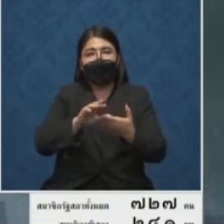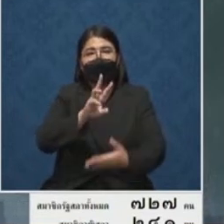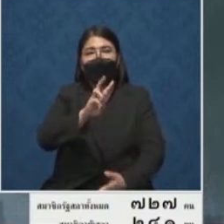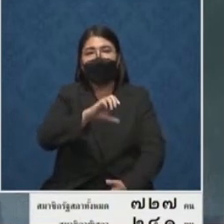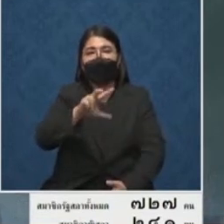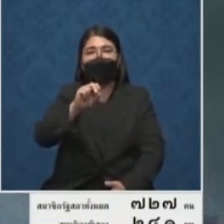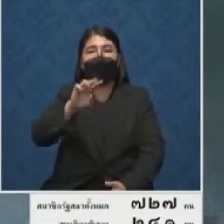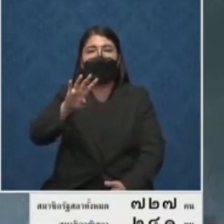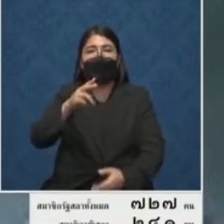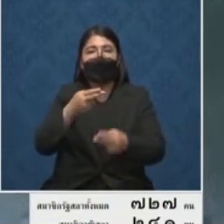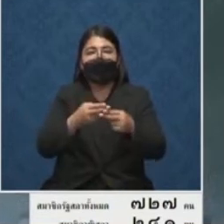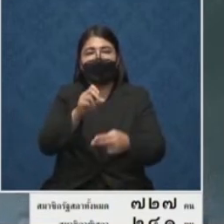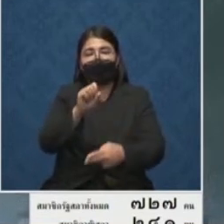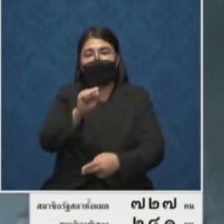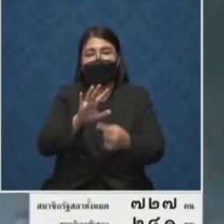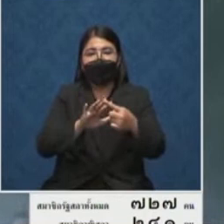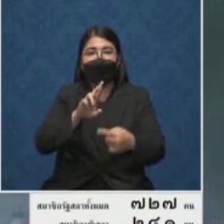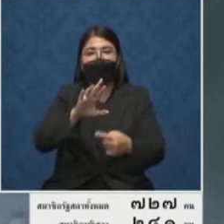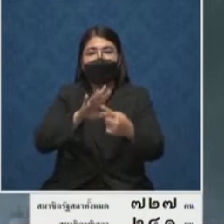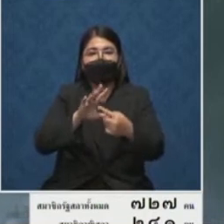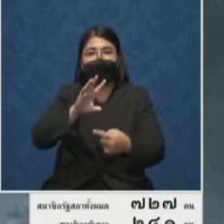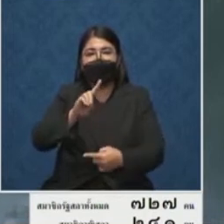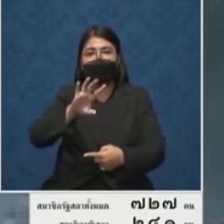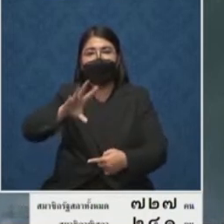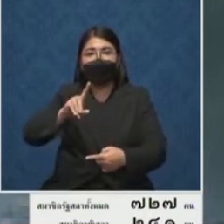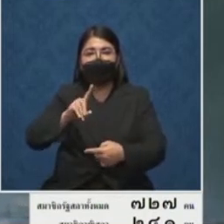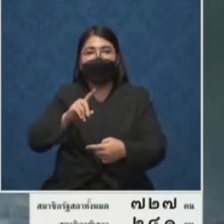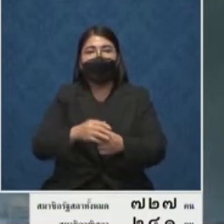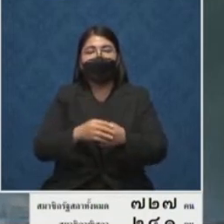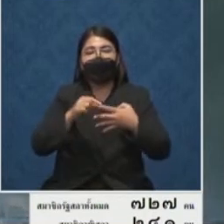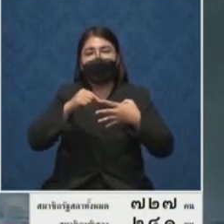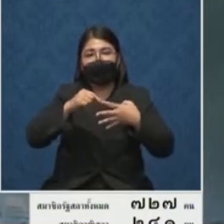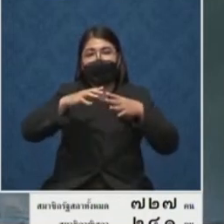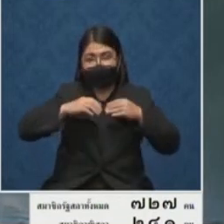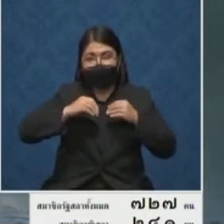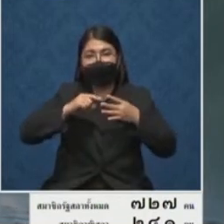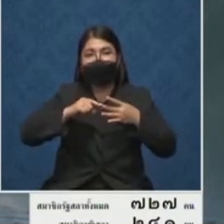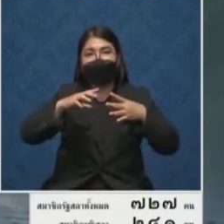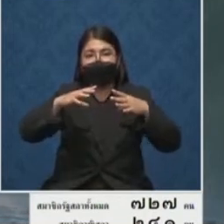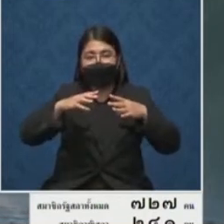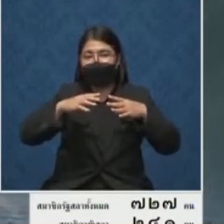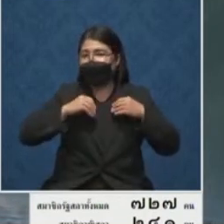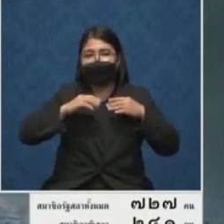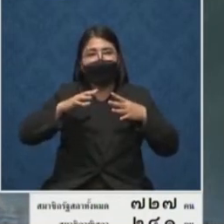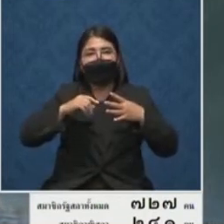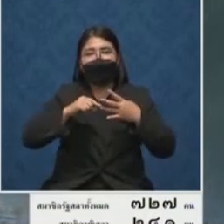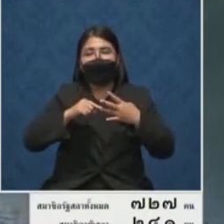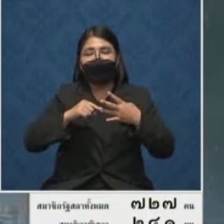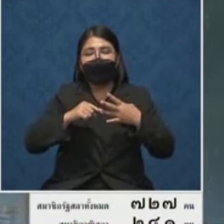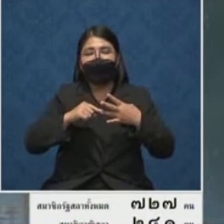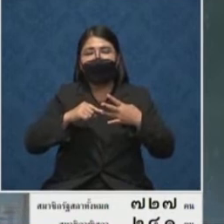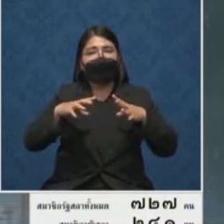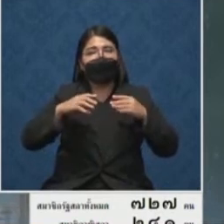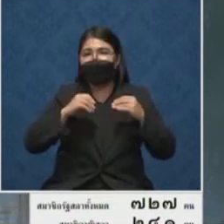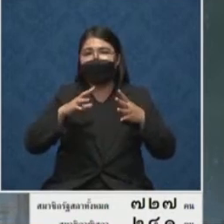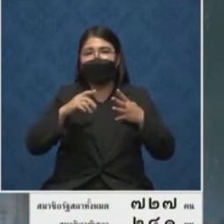634นายสุรเดชจิรัตทิติเจริญ 1รับหลักการ2ไม่รับหลัก